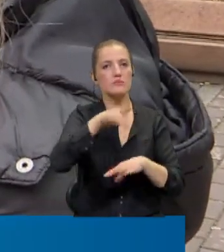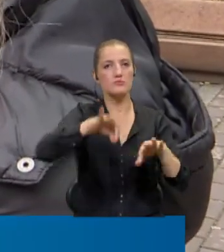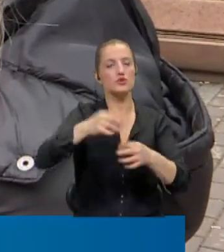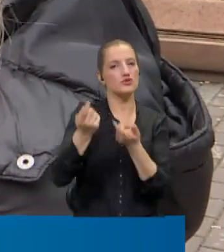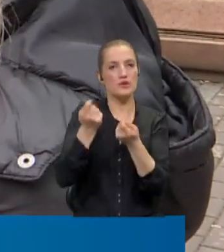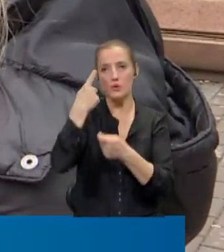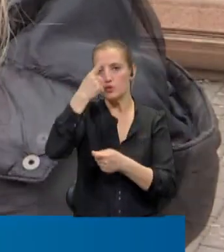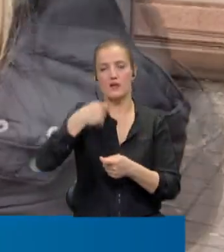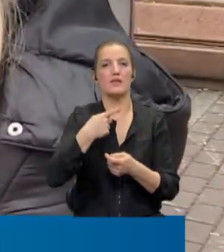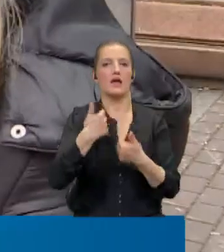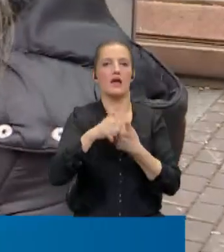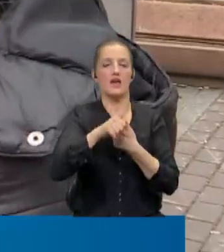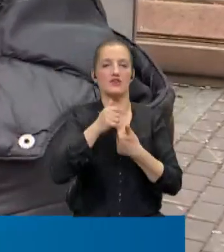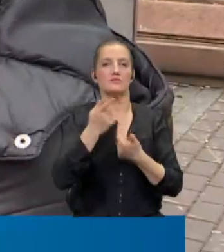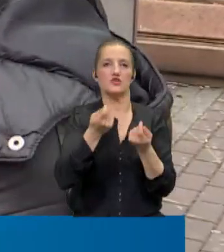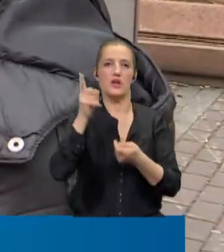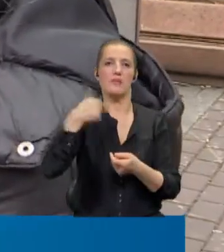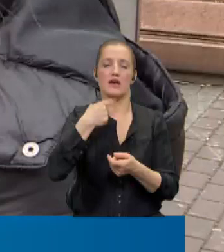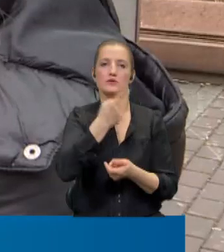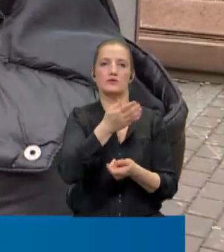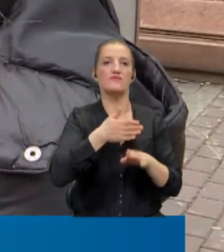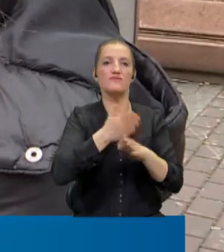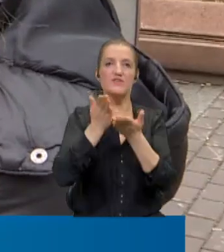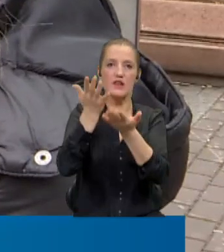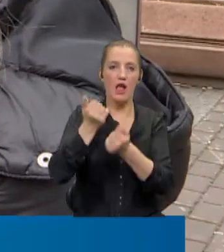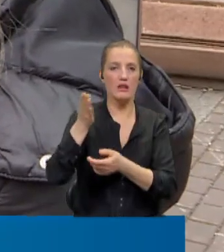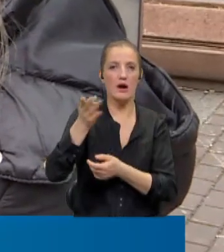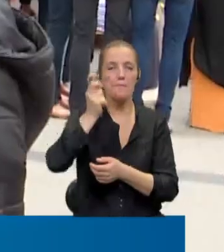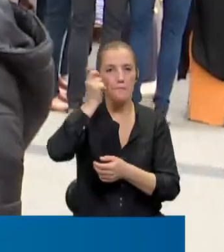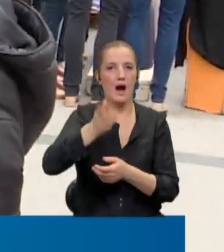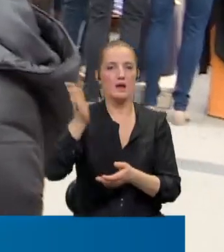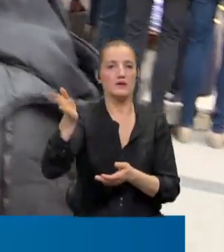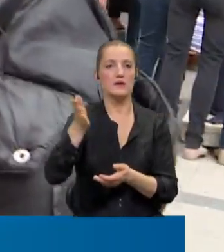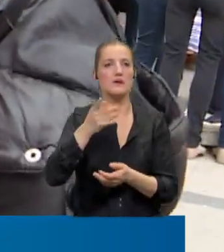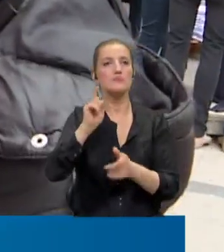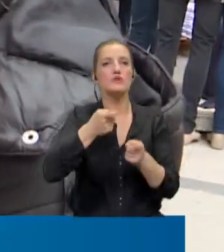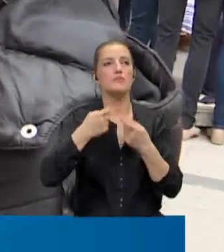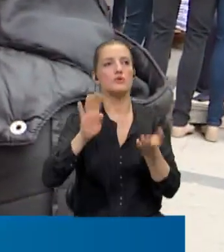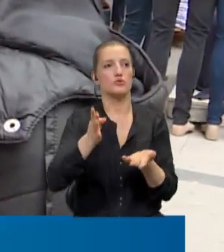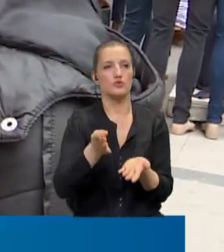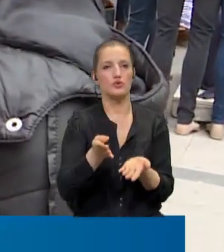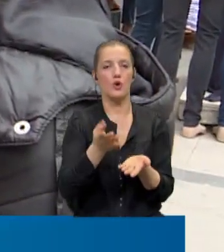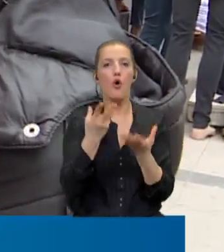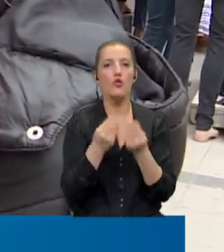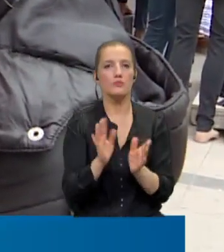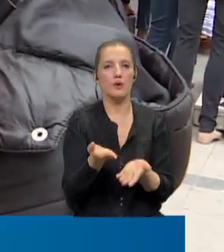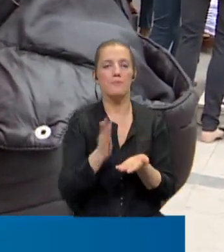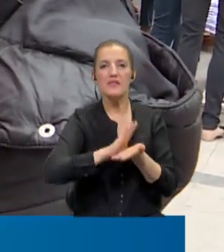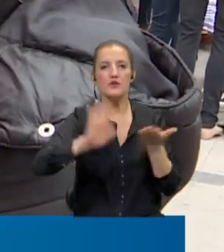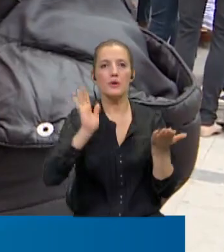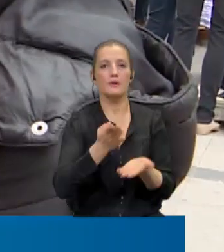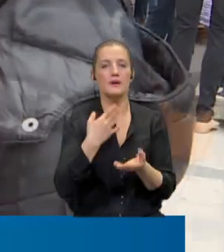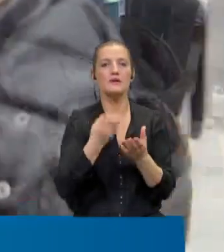işte olduğu için bana düştü fırından alsanız ama çok pahalı çok sarsıyor bizi bulamıyoruz zaten olmuyor ki